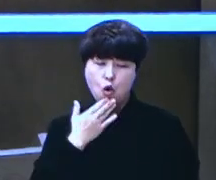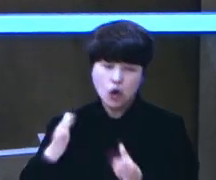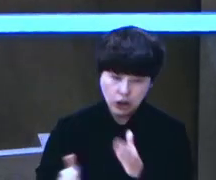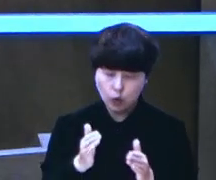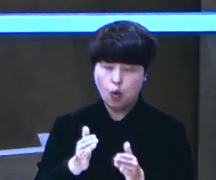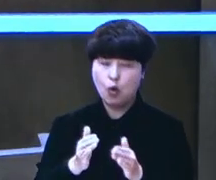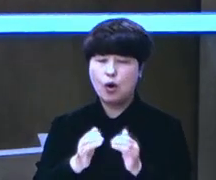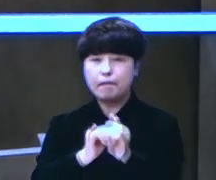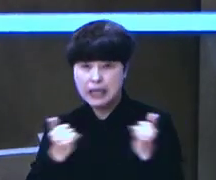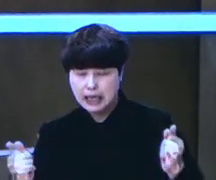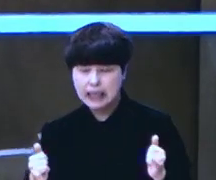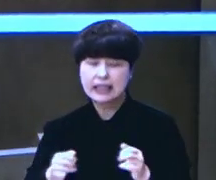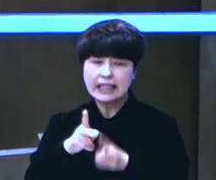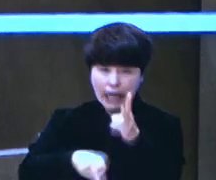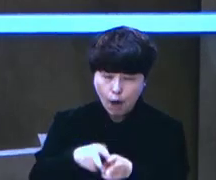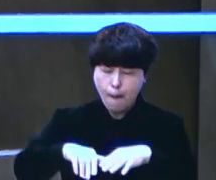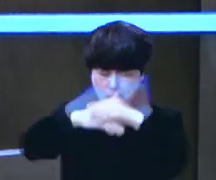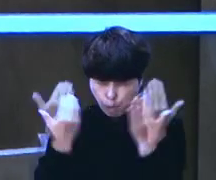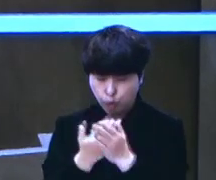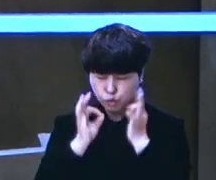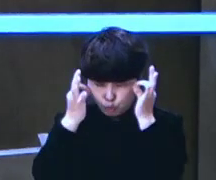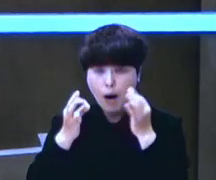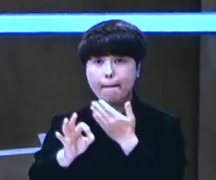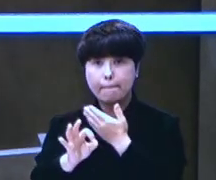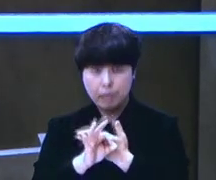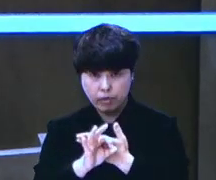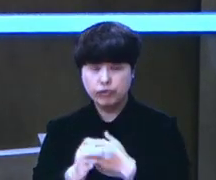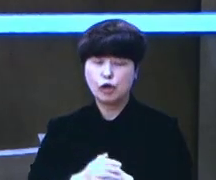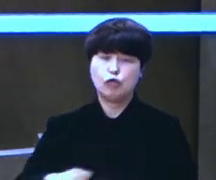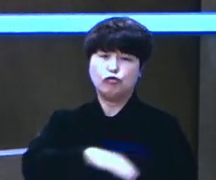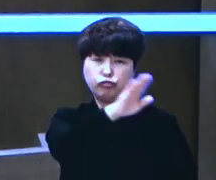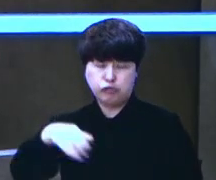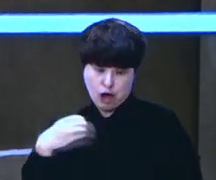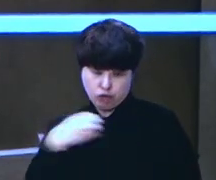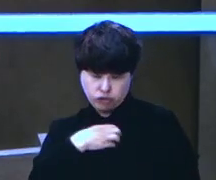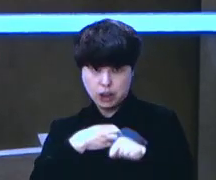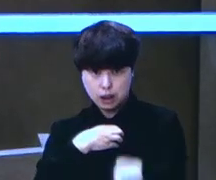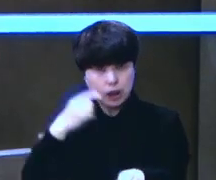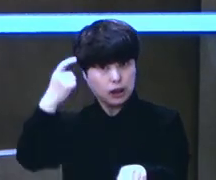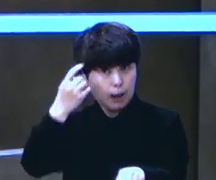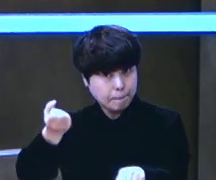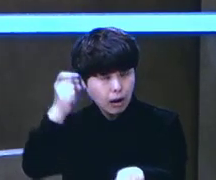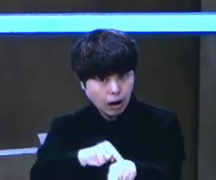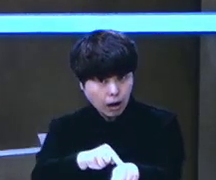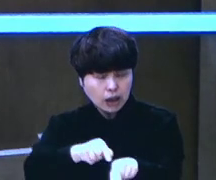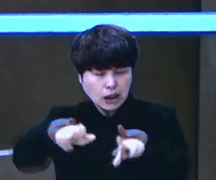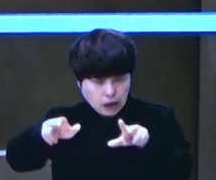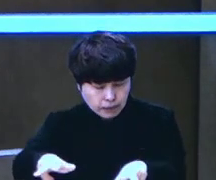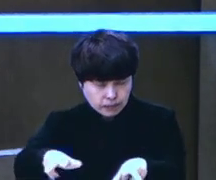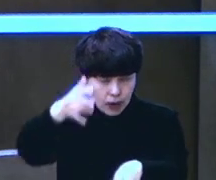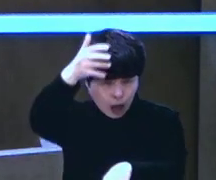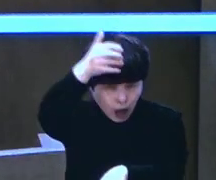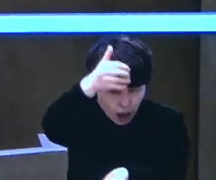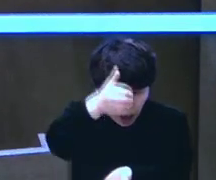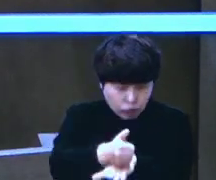사업자, 주민 모두가 함께 노력한다면 우리가 위기라고 생각했던 협약 해제가 경기도의